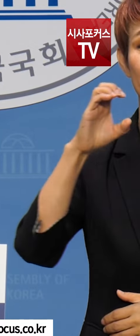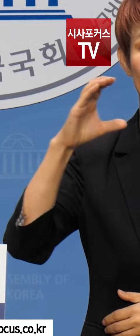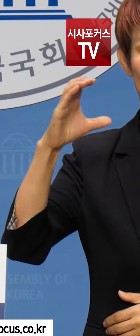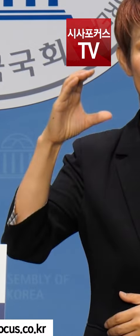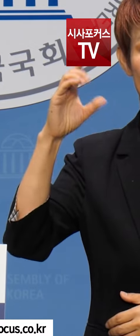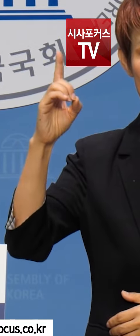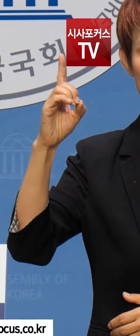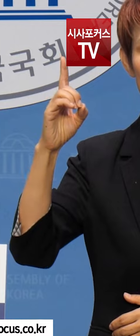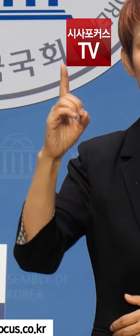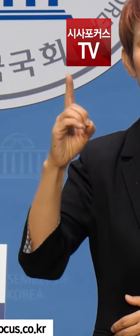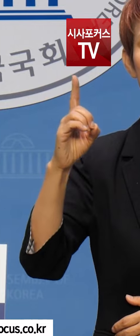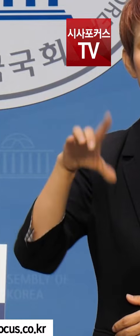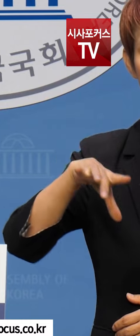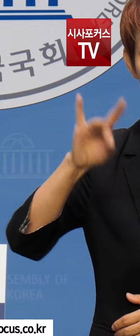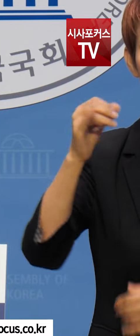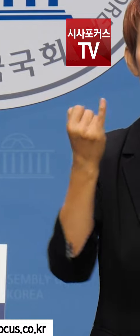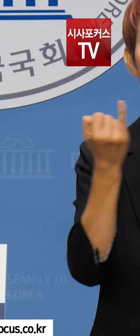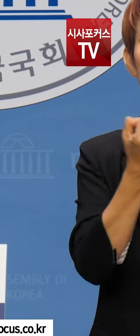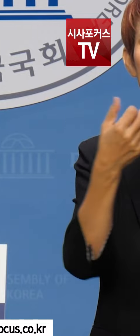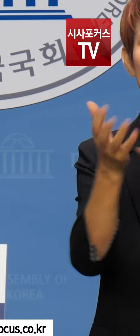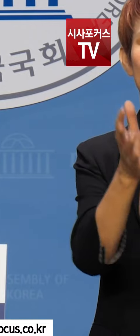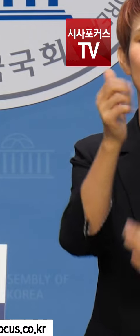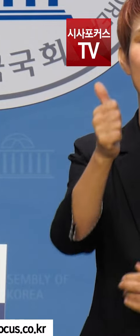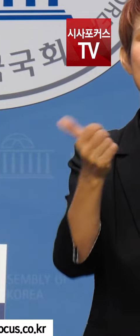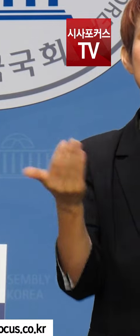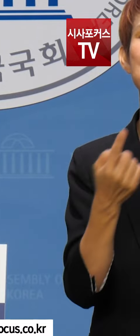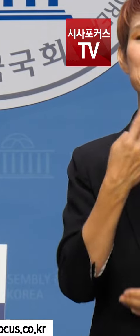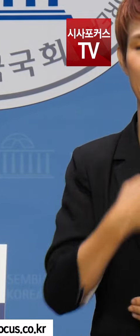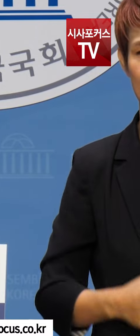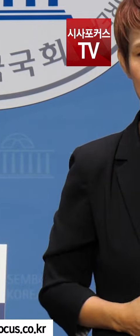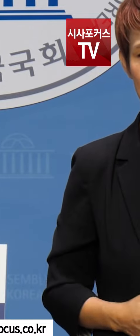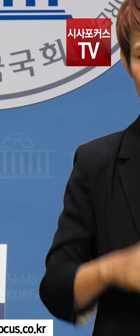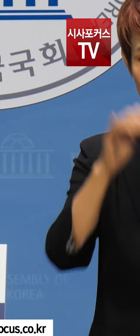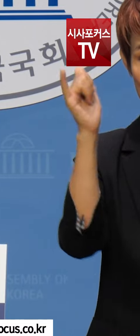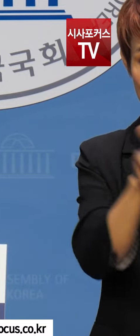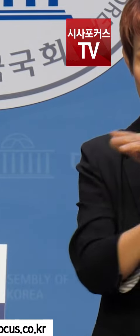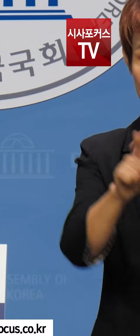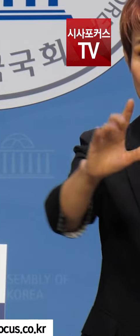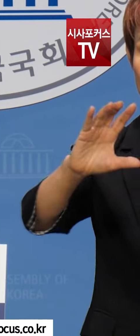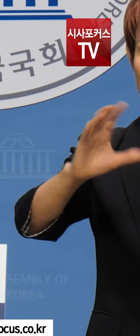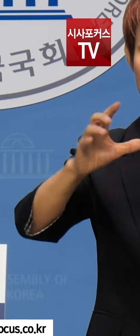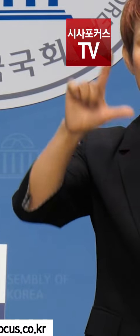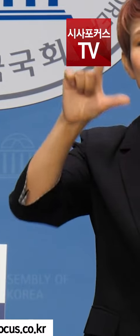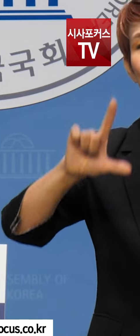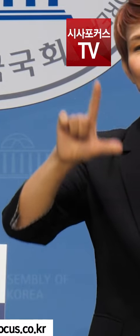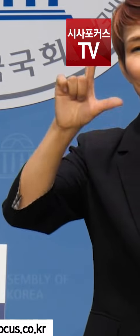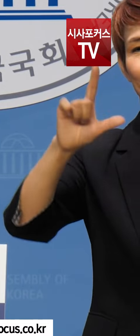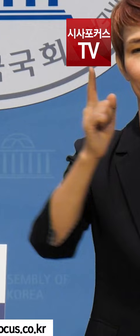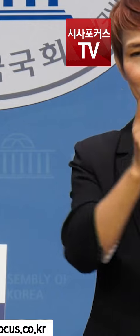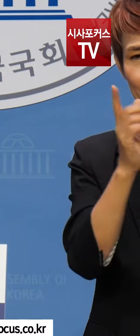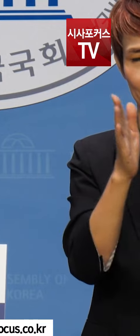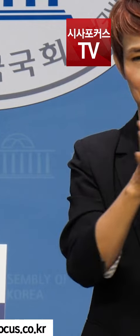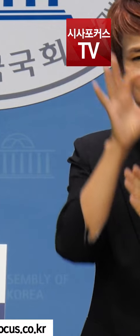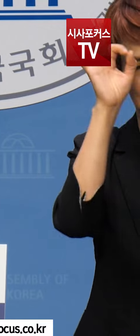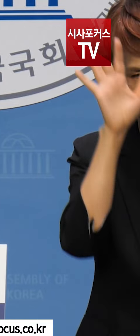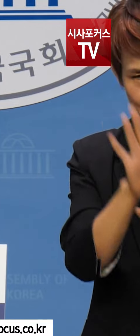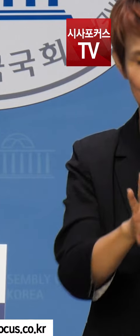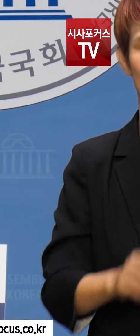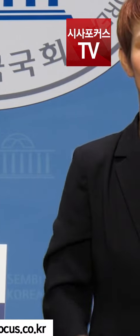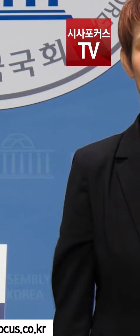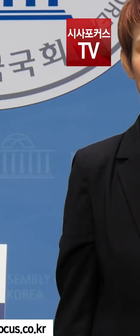첫 여성 의장으로 일하면서 사회권 선진국의 모습을 직접